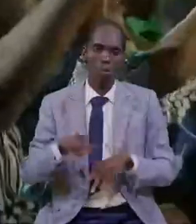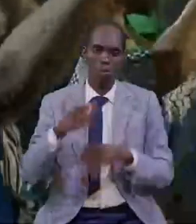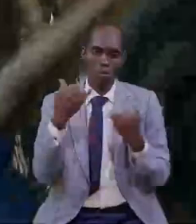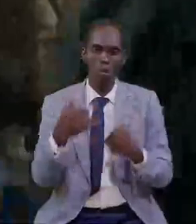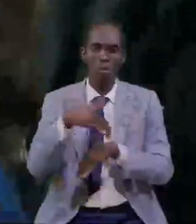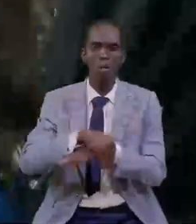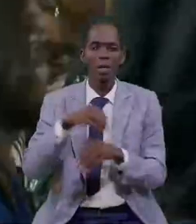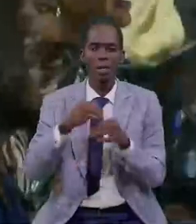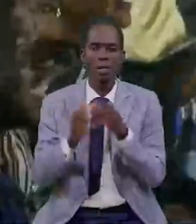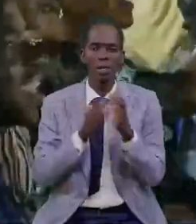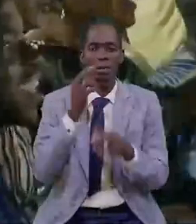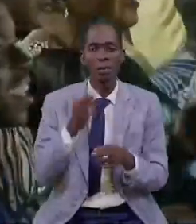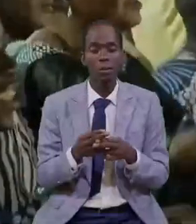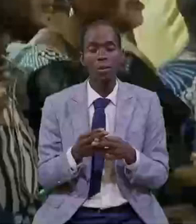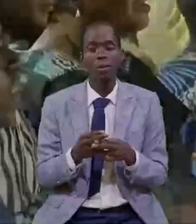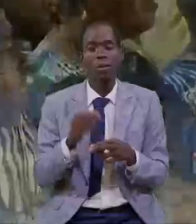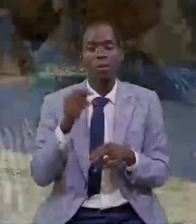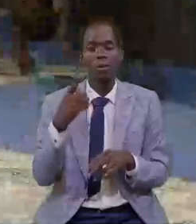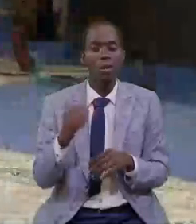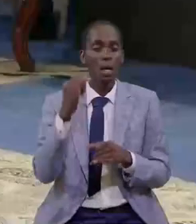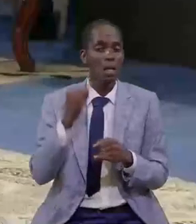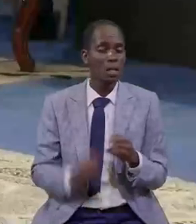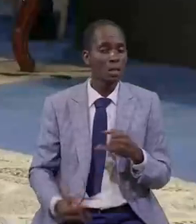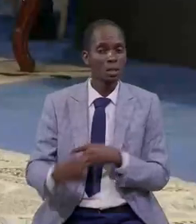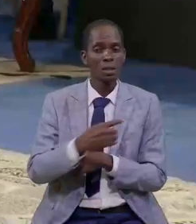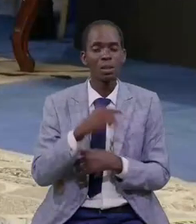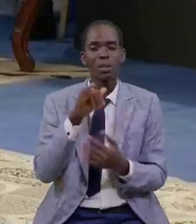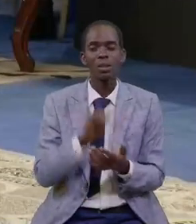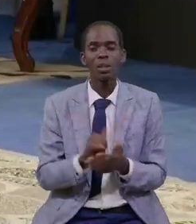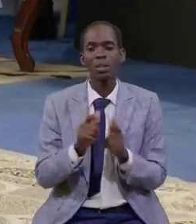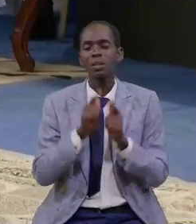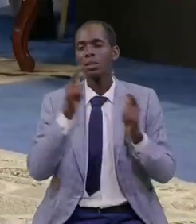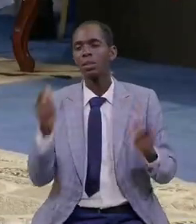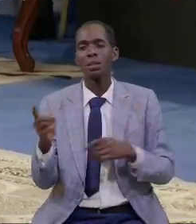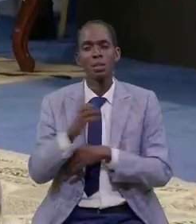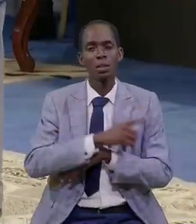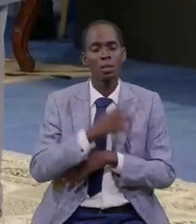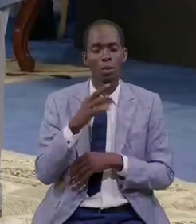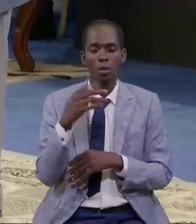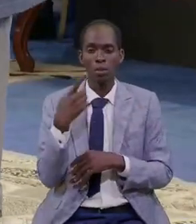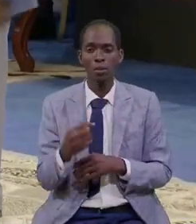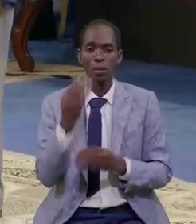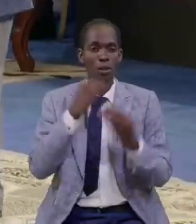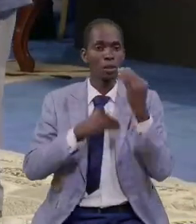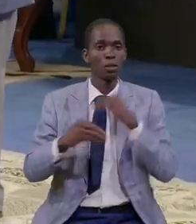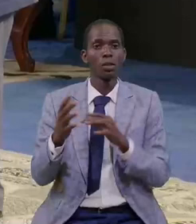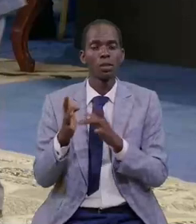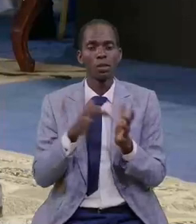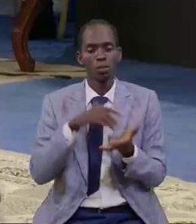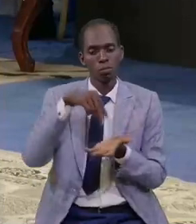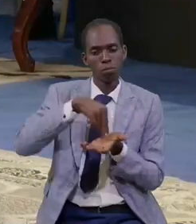au nom de Jésus au dernier jour le grand jour de la fête Jésus se tenant debout